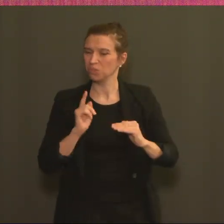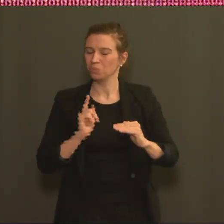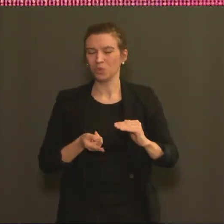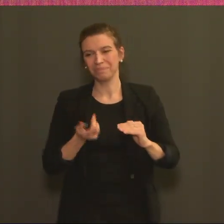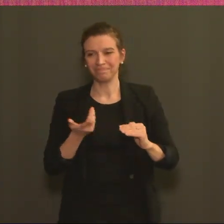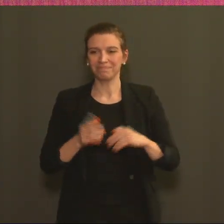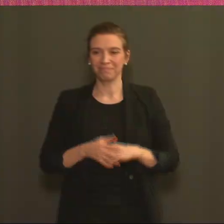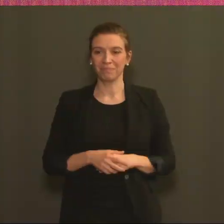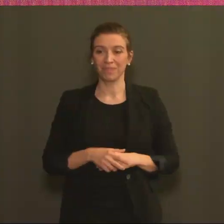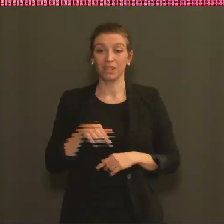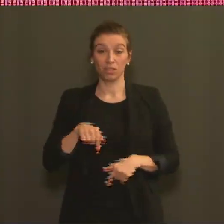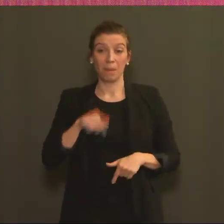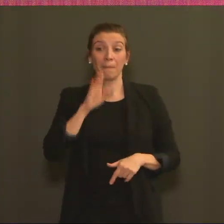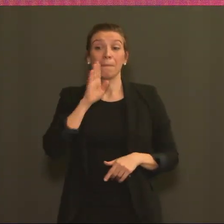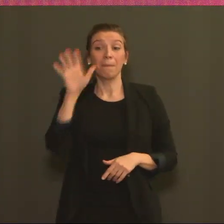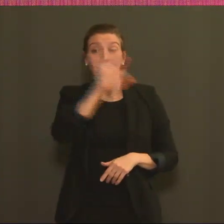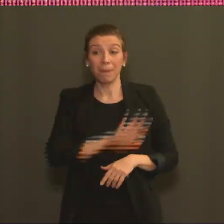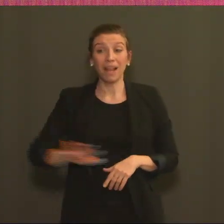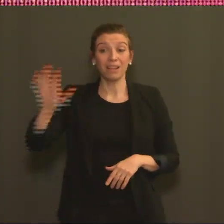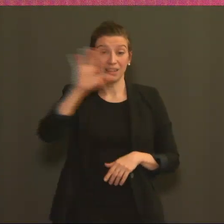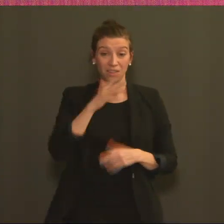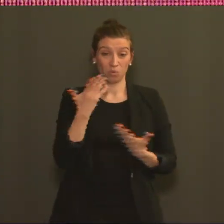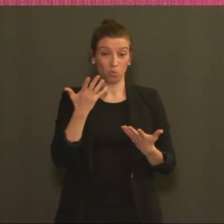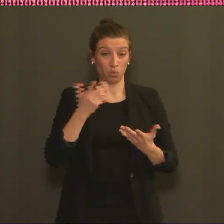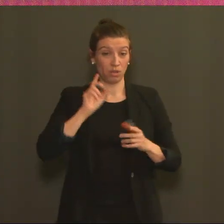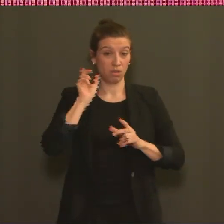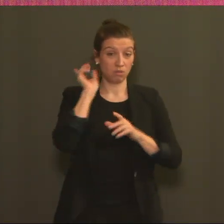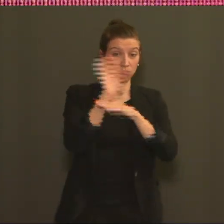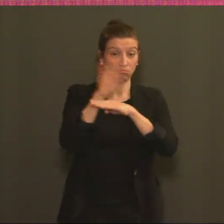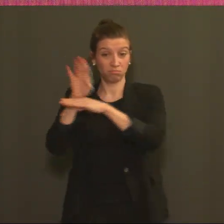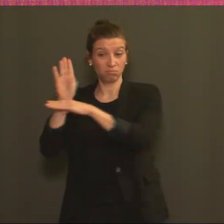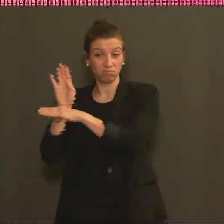we zitten daar mee terug op het niveau van december